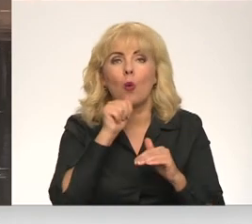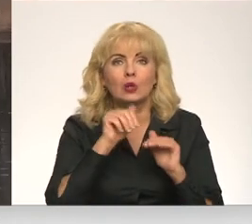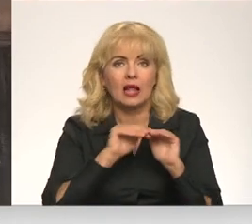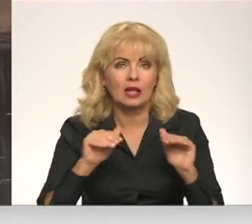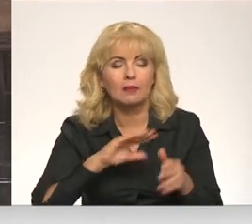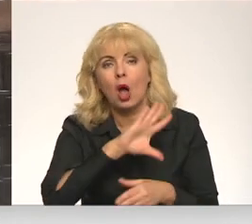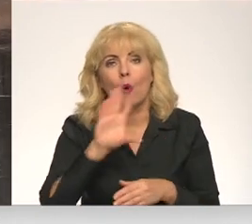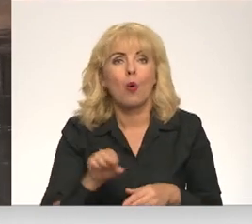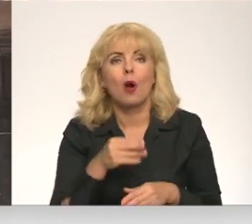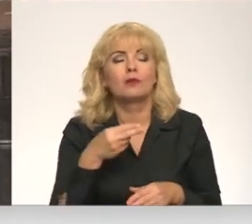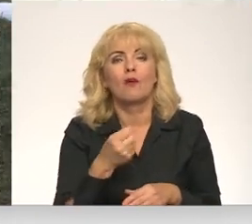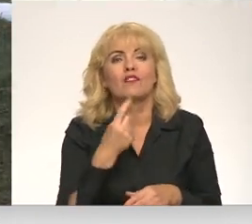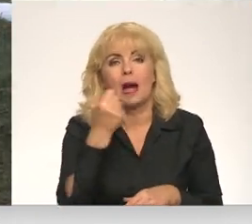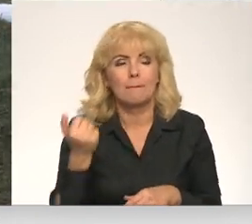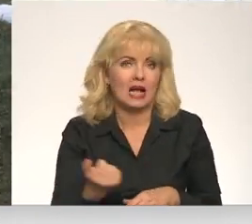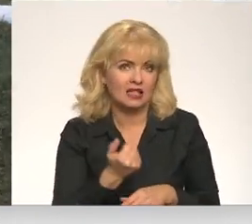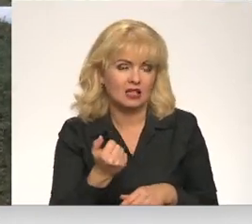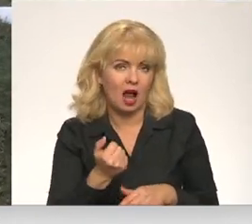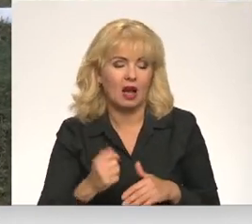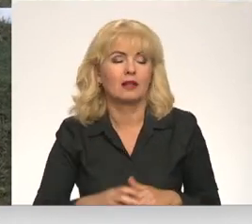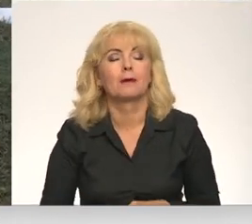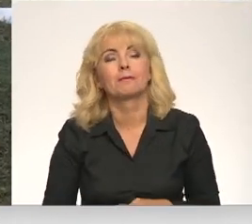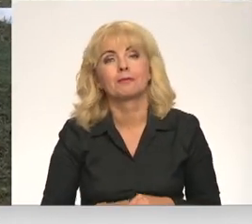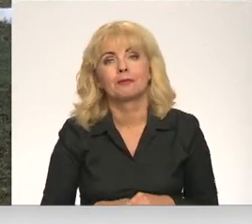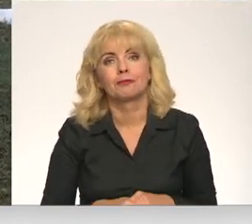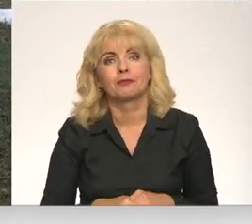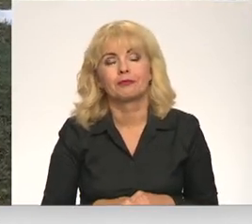kopš 2011. Gada. Ieva Benefelde, Alans Peršavicis, Grundas televīzija.